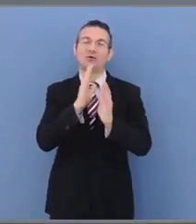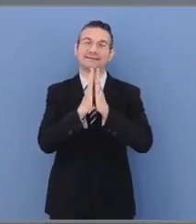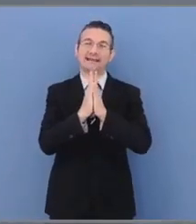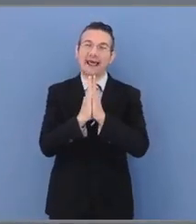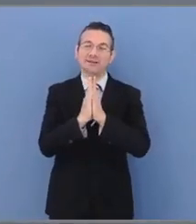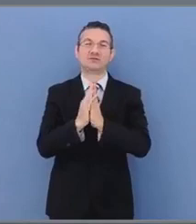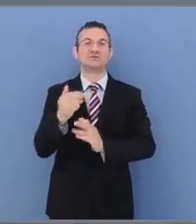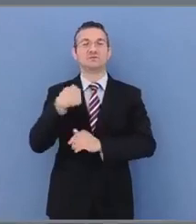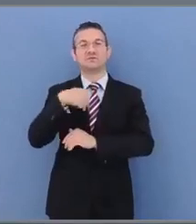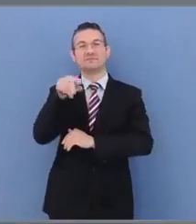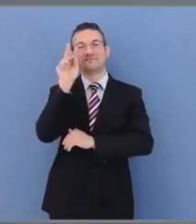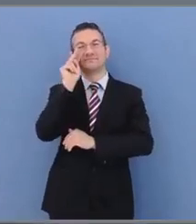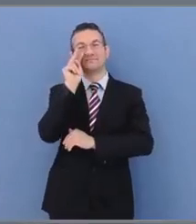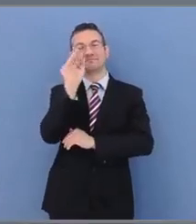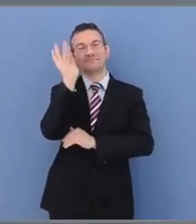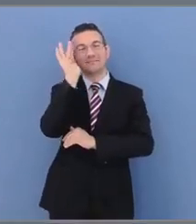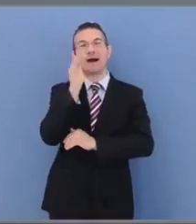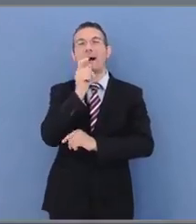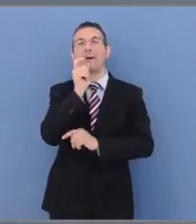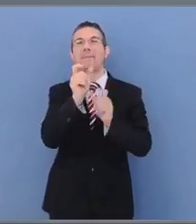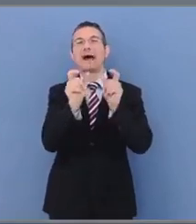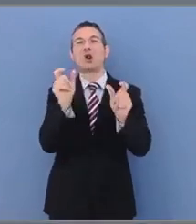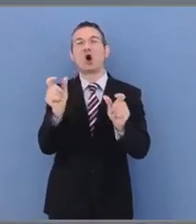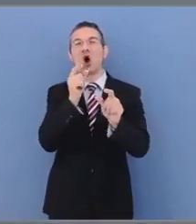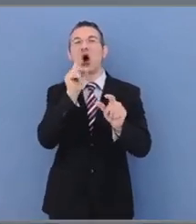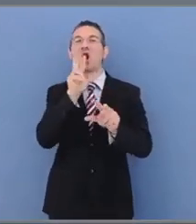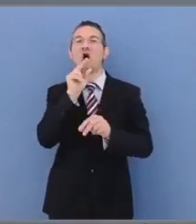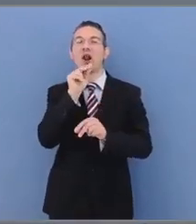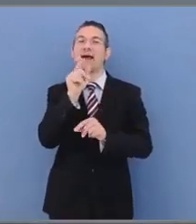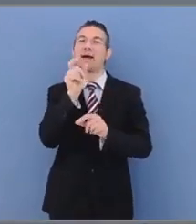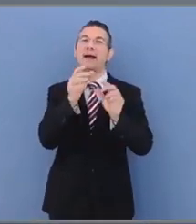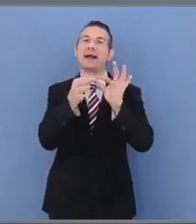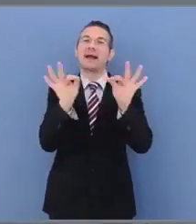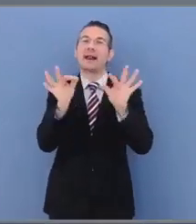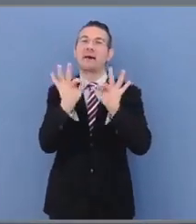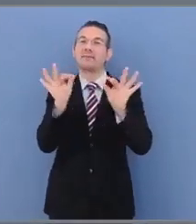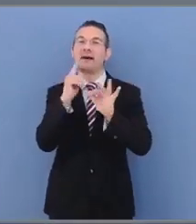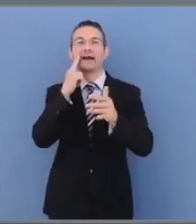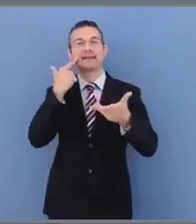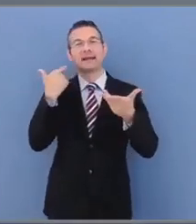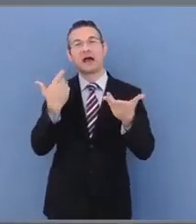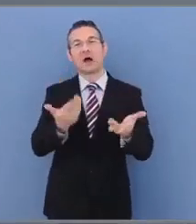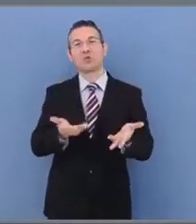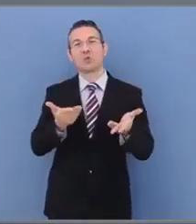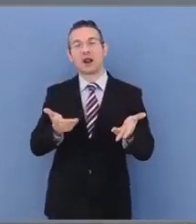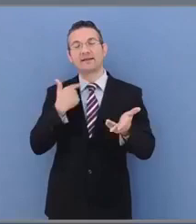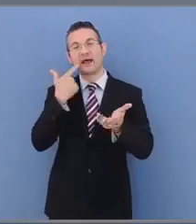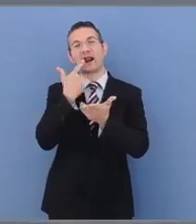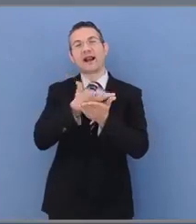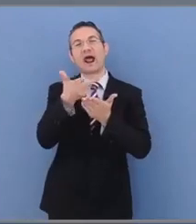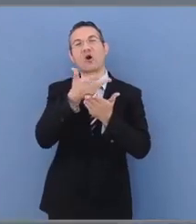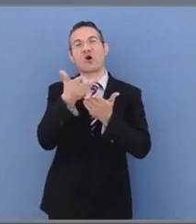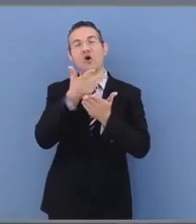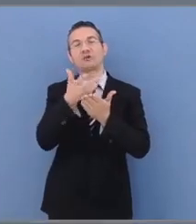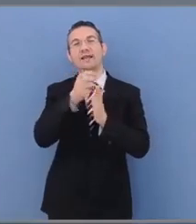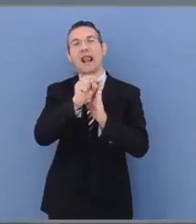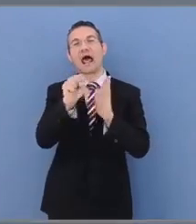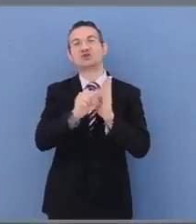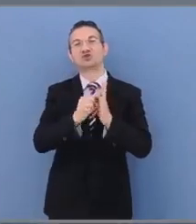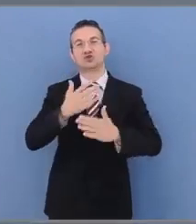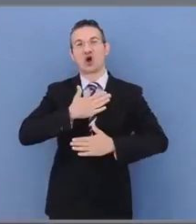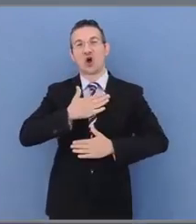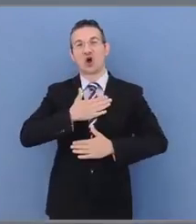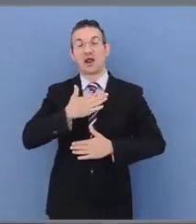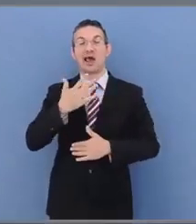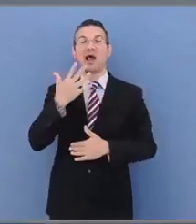le parole e le persone. È di una drammatica attualità e racconta la storia nostra. La qualità è molto